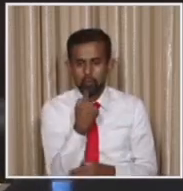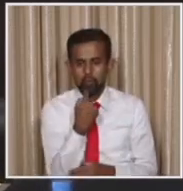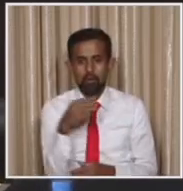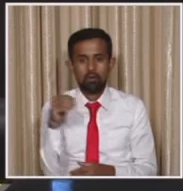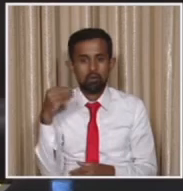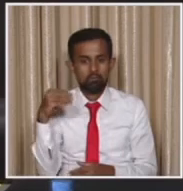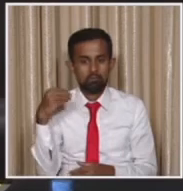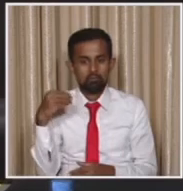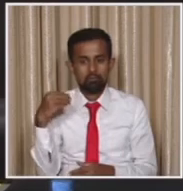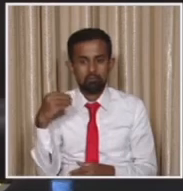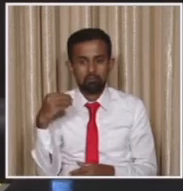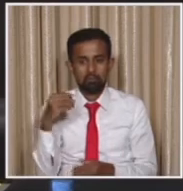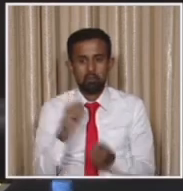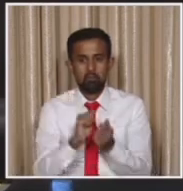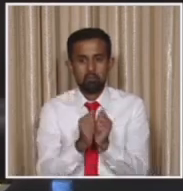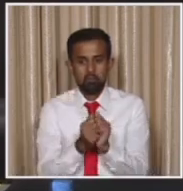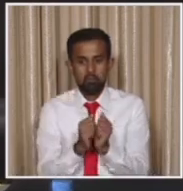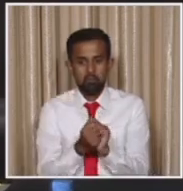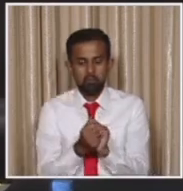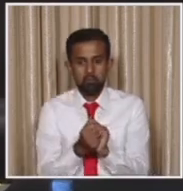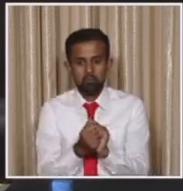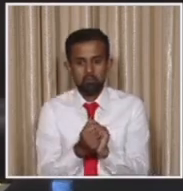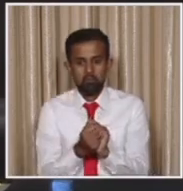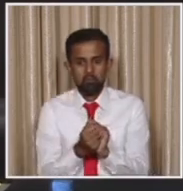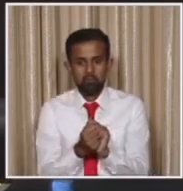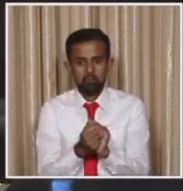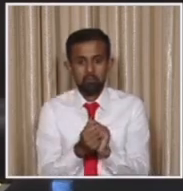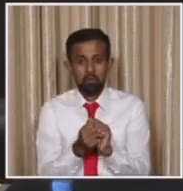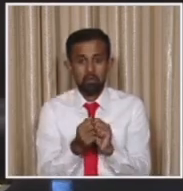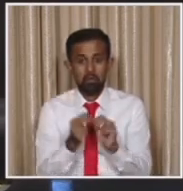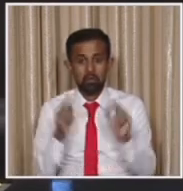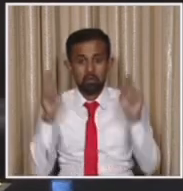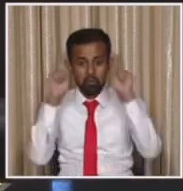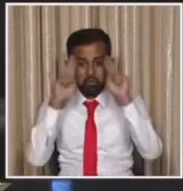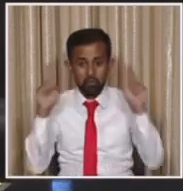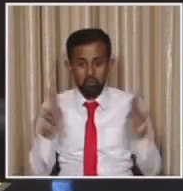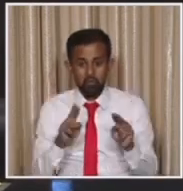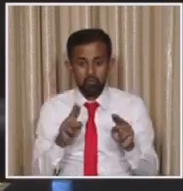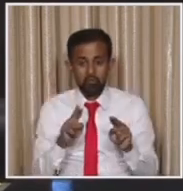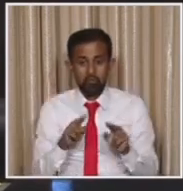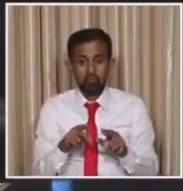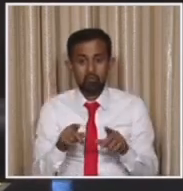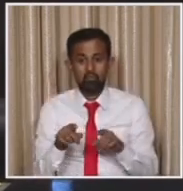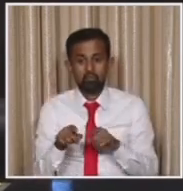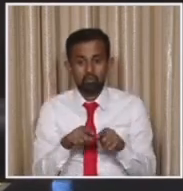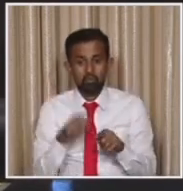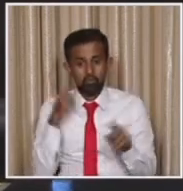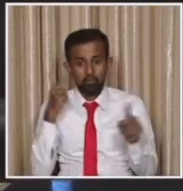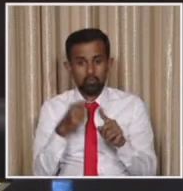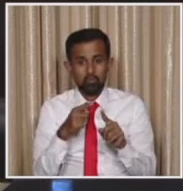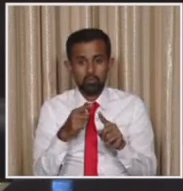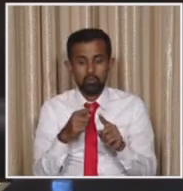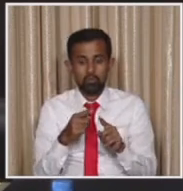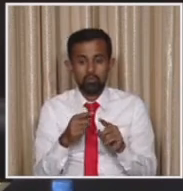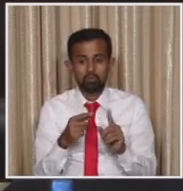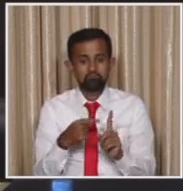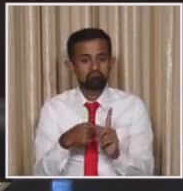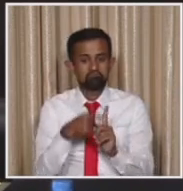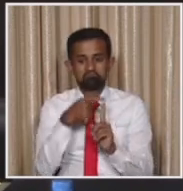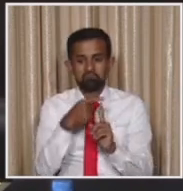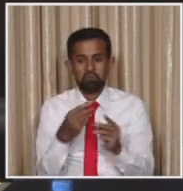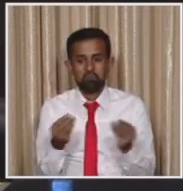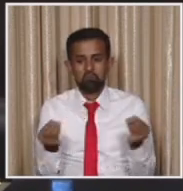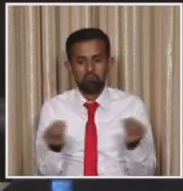ණය ප්‍රතිව්‍යුහගතකරණය කිරීමේදී ජාත්‍යන්තර වශයෙන් තාම ඒ සම්බන්ධයෙන් සැලකිය යුතු ප්‍රගතියක් ලැබිලා